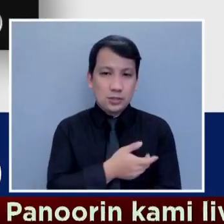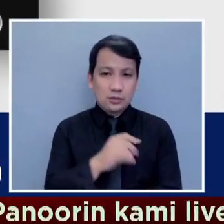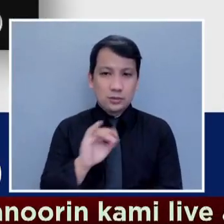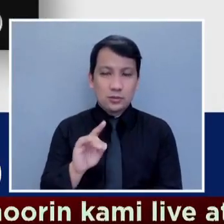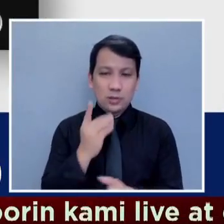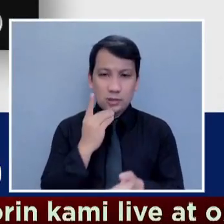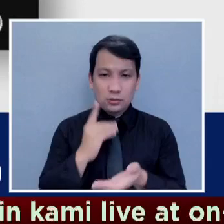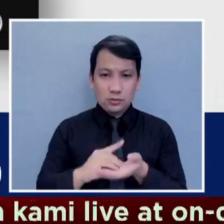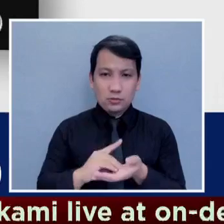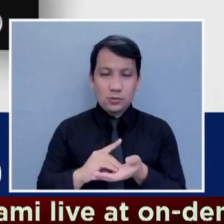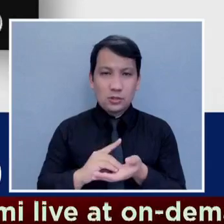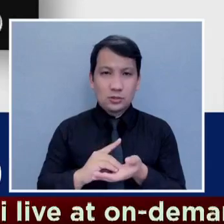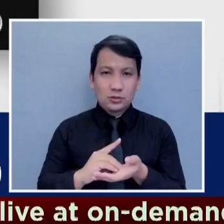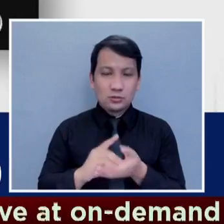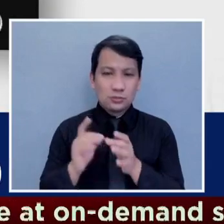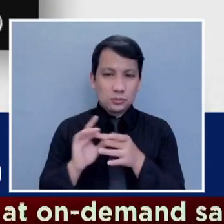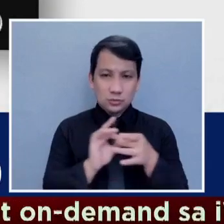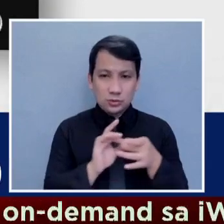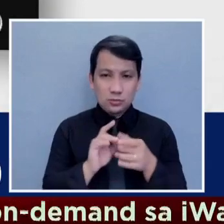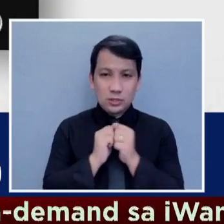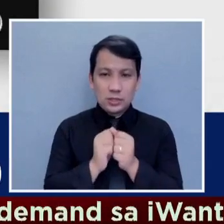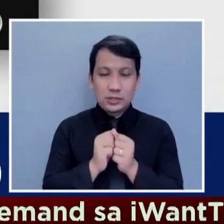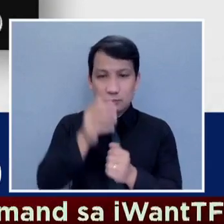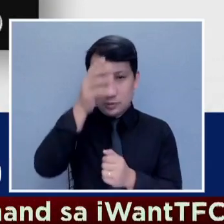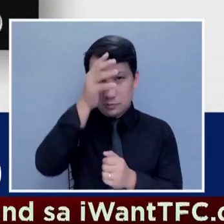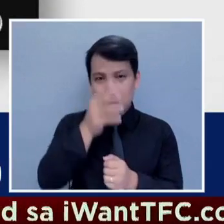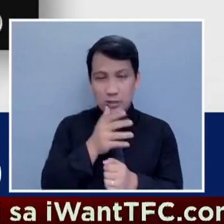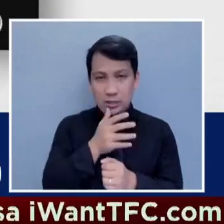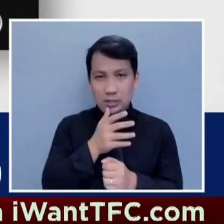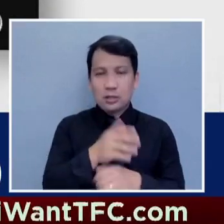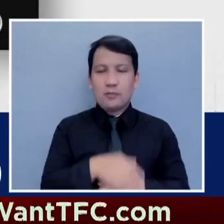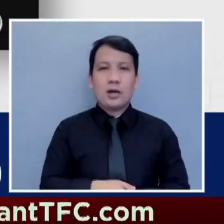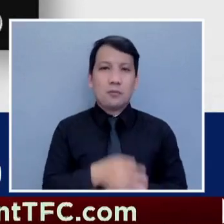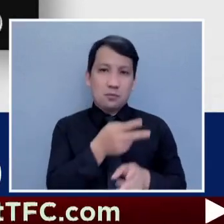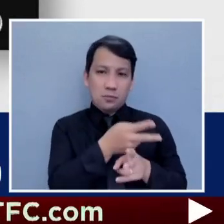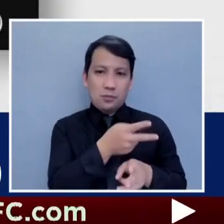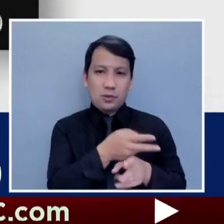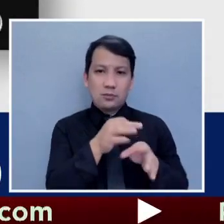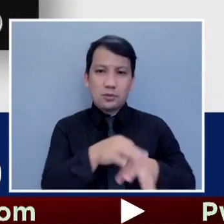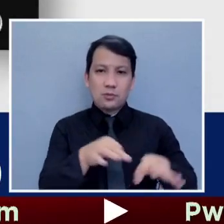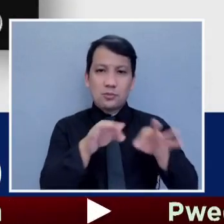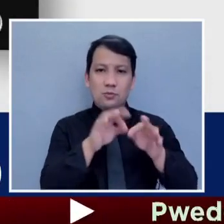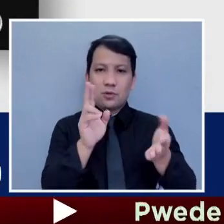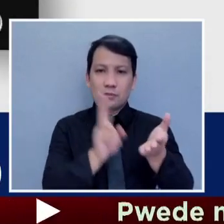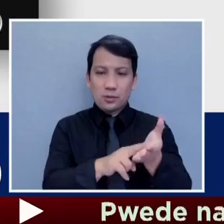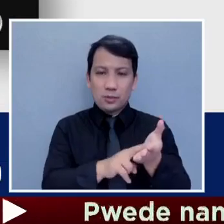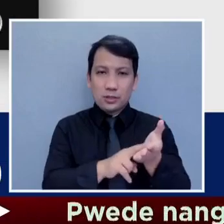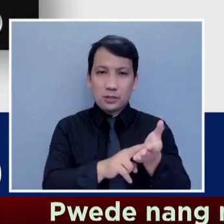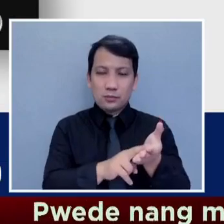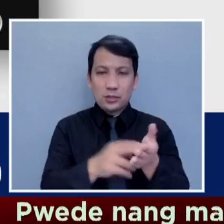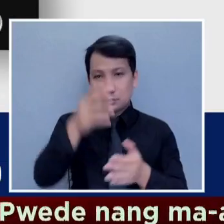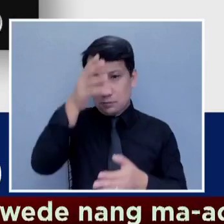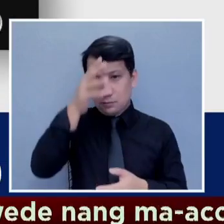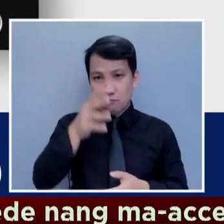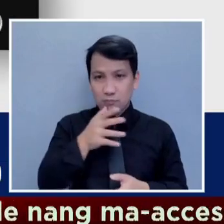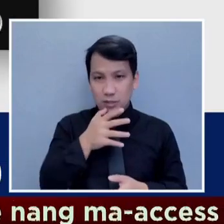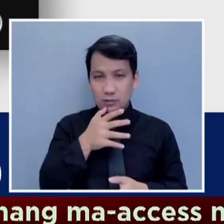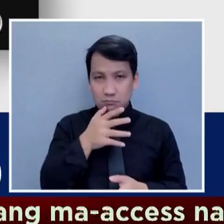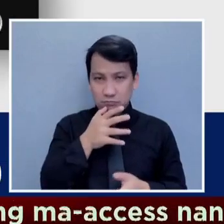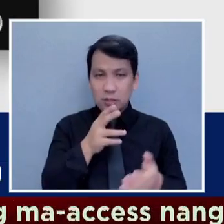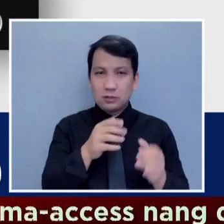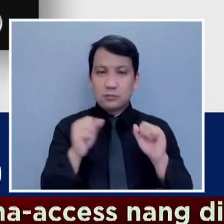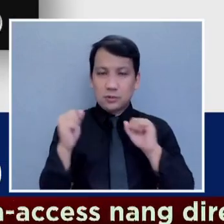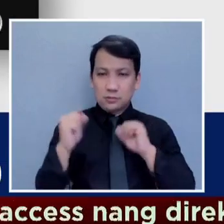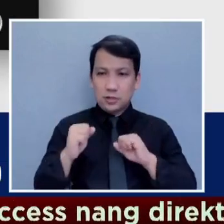dokumentong patunay ng relasyon sa kasamang magulang o guardian. Kailangan ding pumirma ng informed consent ng magulang o guardian at assent